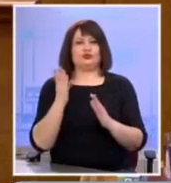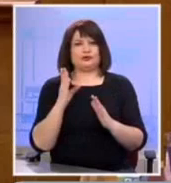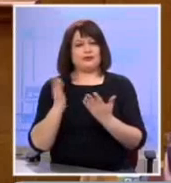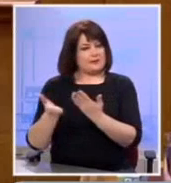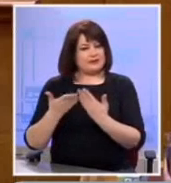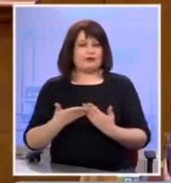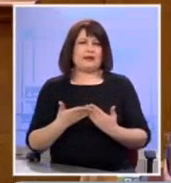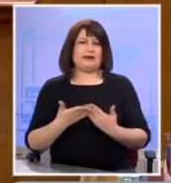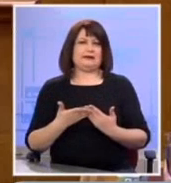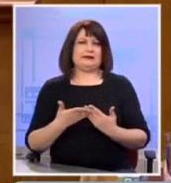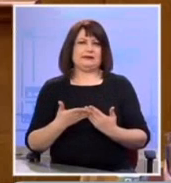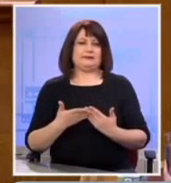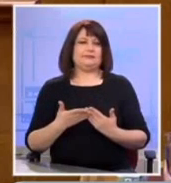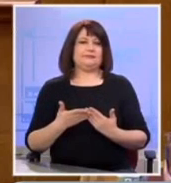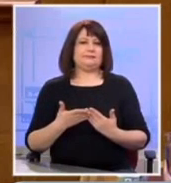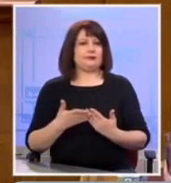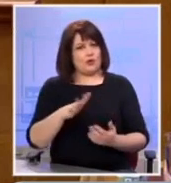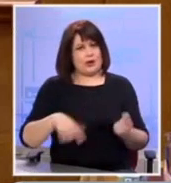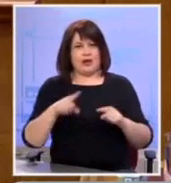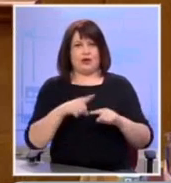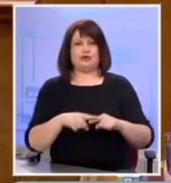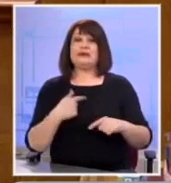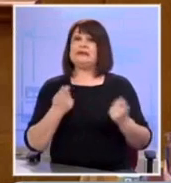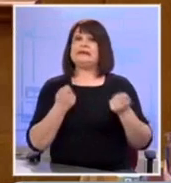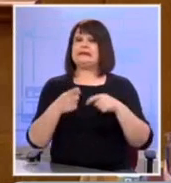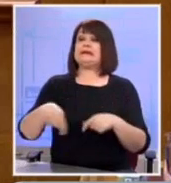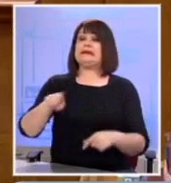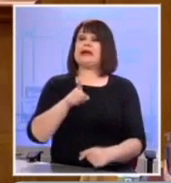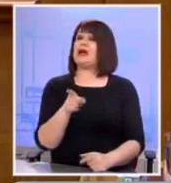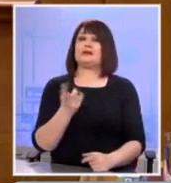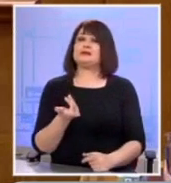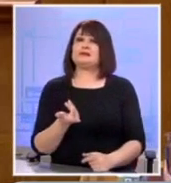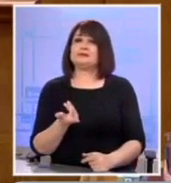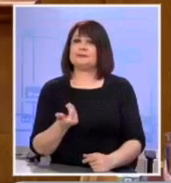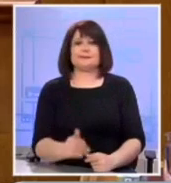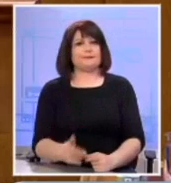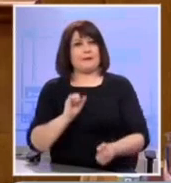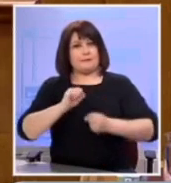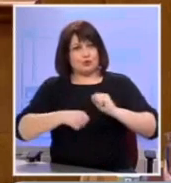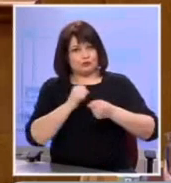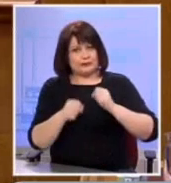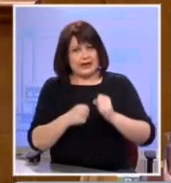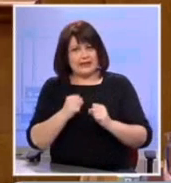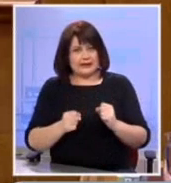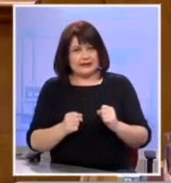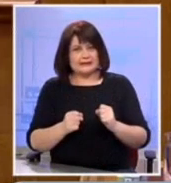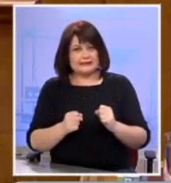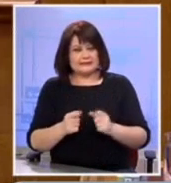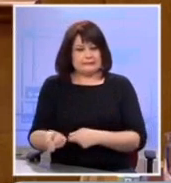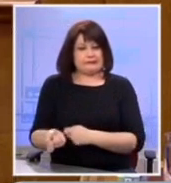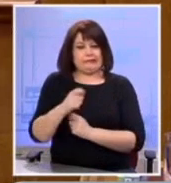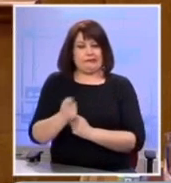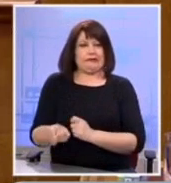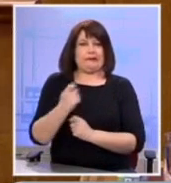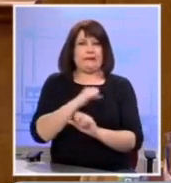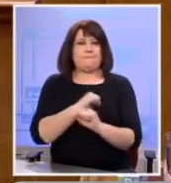έχετε καταλάβει πως θα στηρίξει. Τι κάνετε λοιπόν, τι ετοιμάζεστε από τώρα. Προσπαθείτε να υποσκάψετε και να